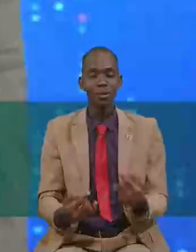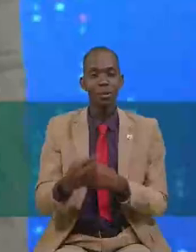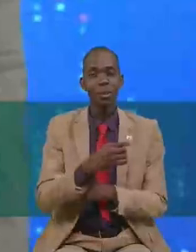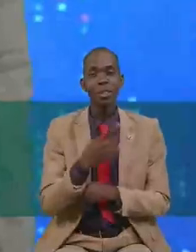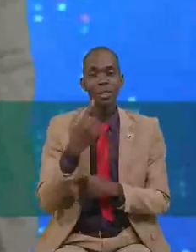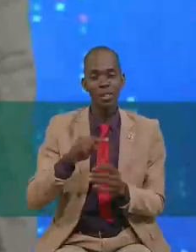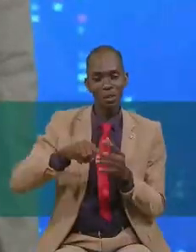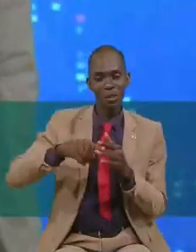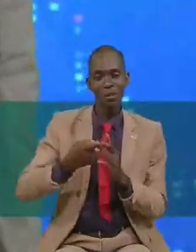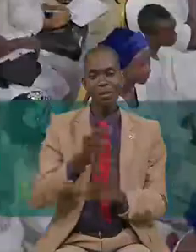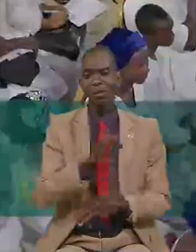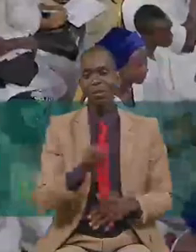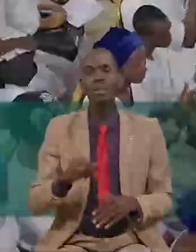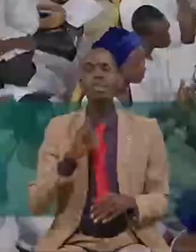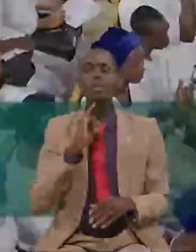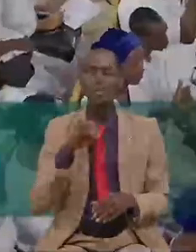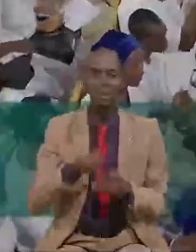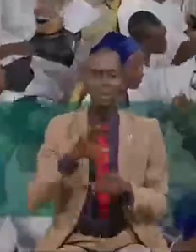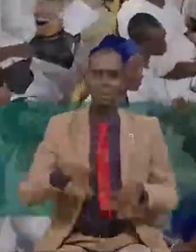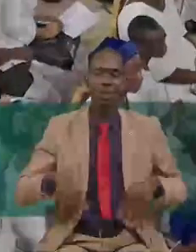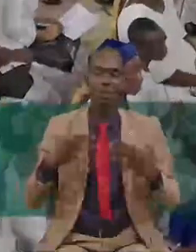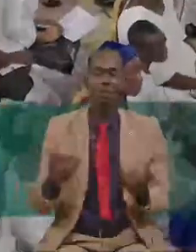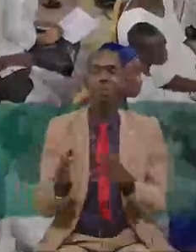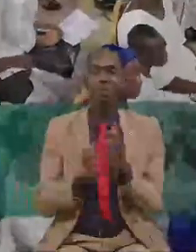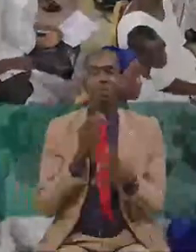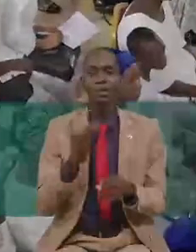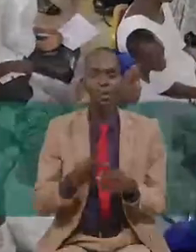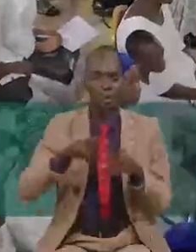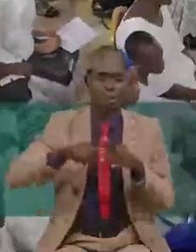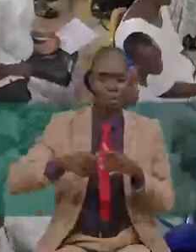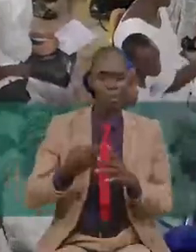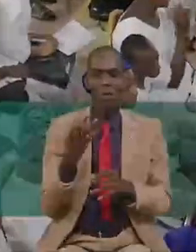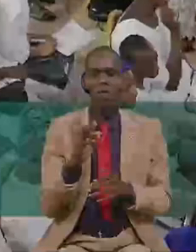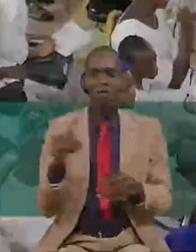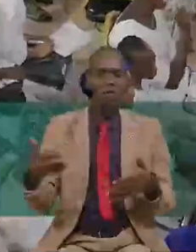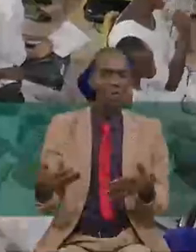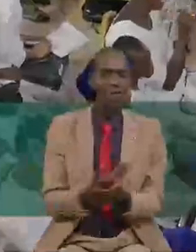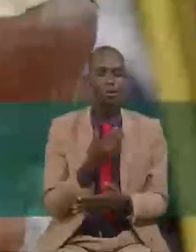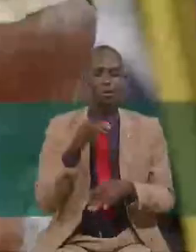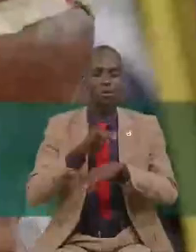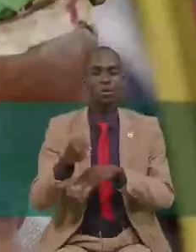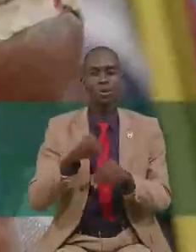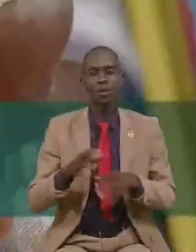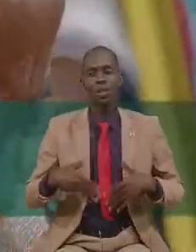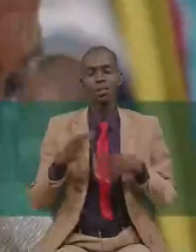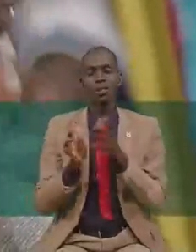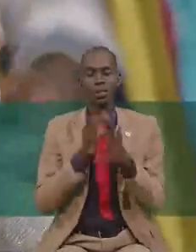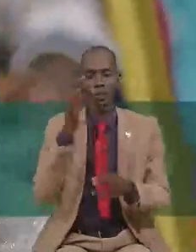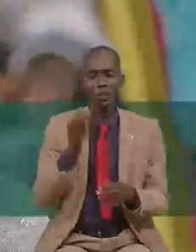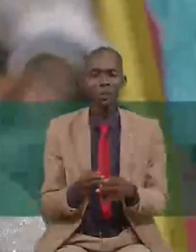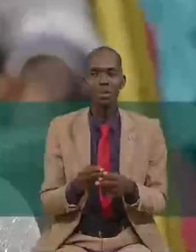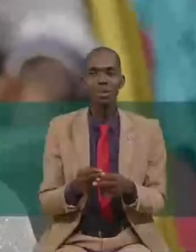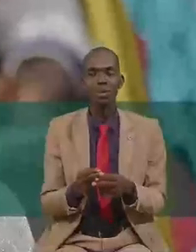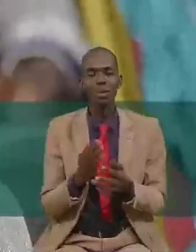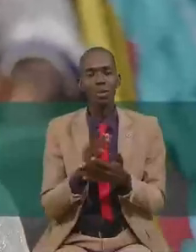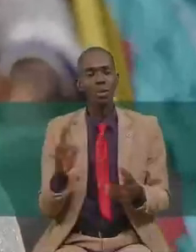le commencement d'une nouvelle vie. Le commencement d'un nouveau ministère. Quelqu'un